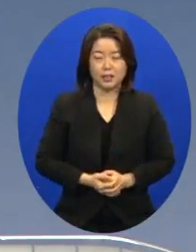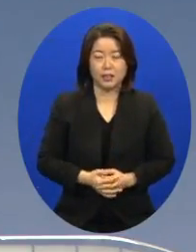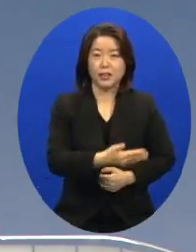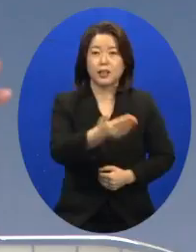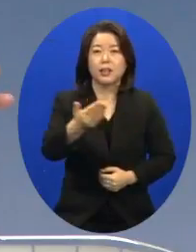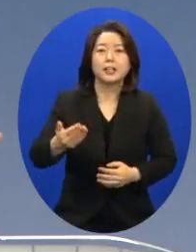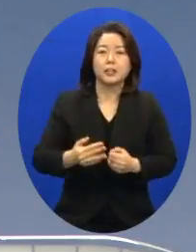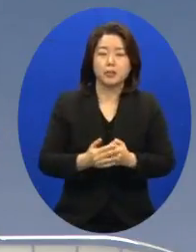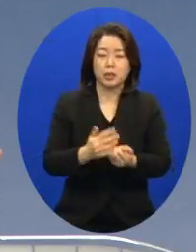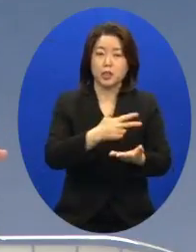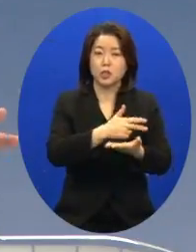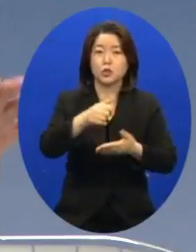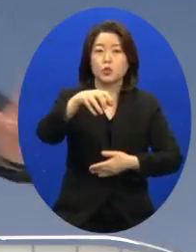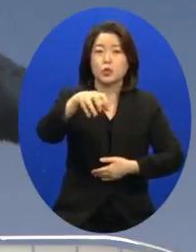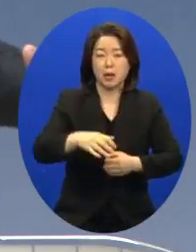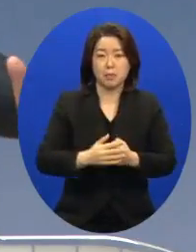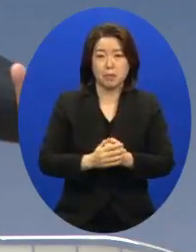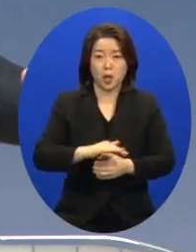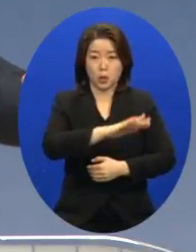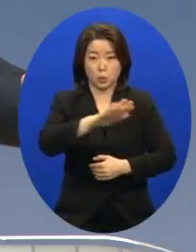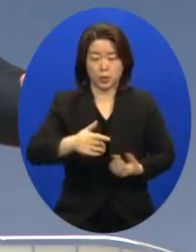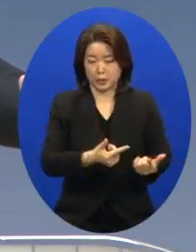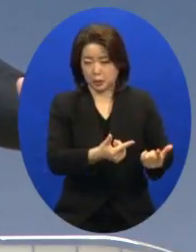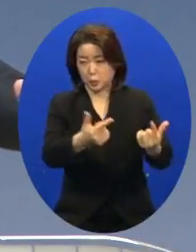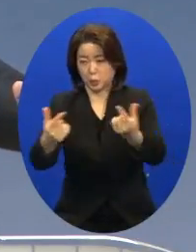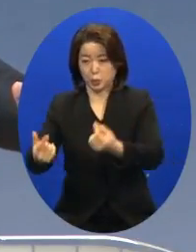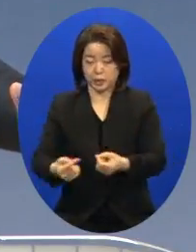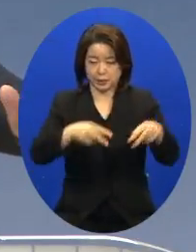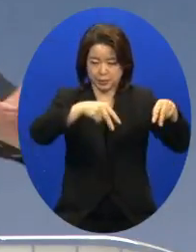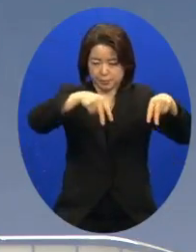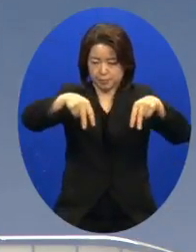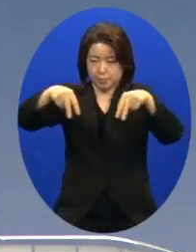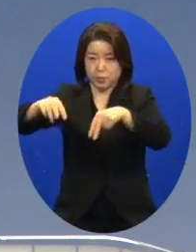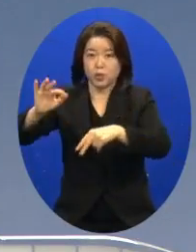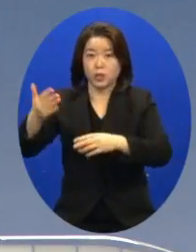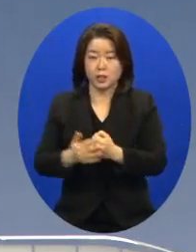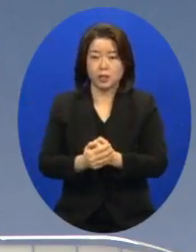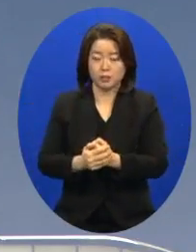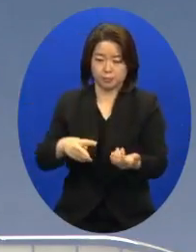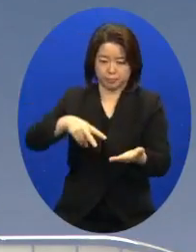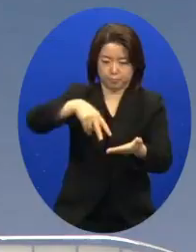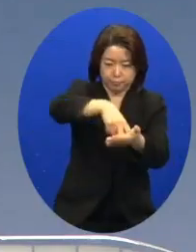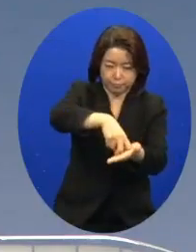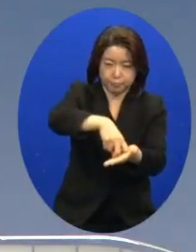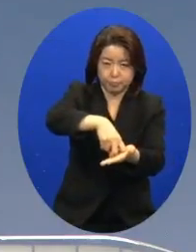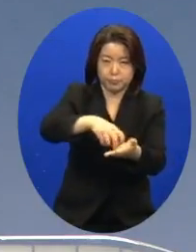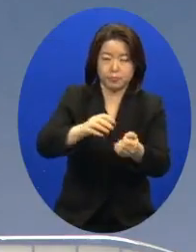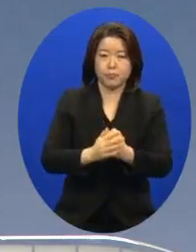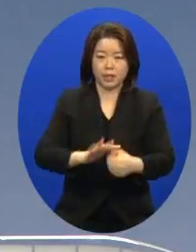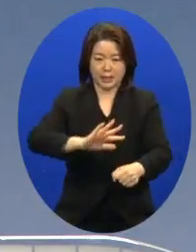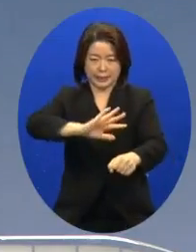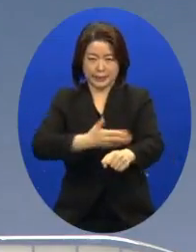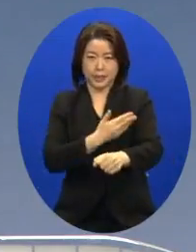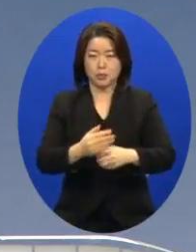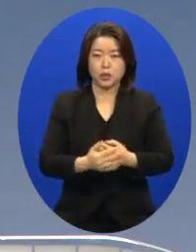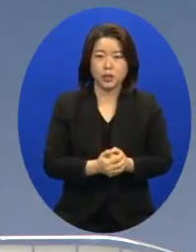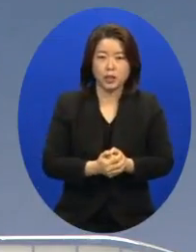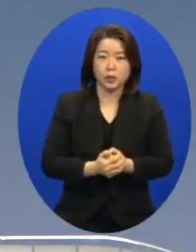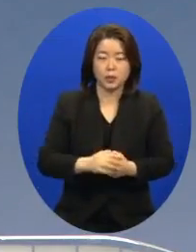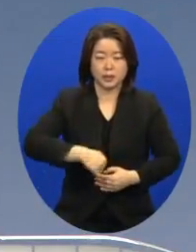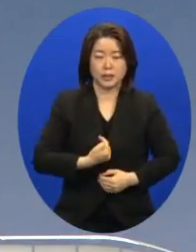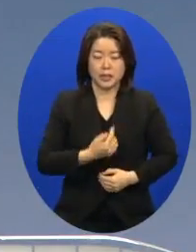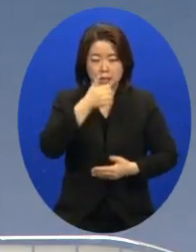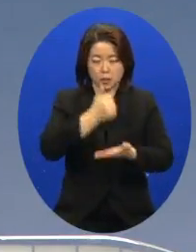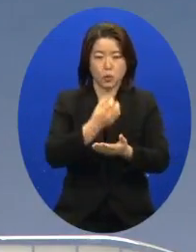여러분 주님 앞에 우리가 다 같이 서게 됩니다 무릎을 꿇리고 잘못했다고 고 자기